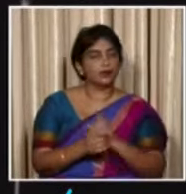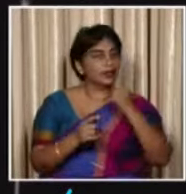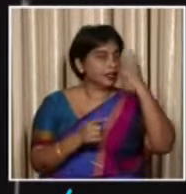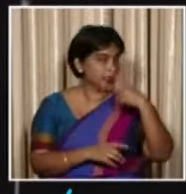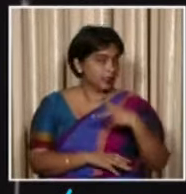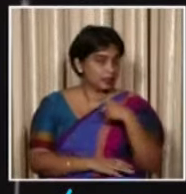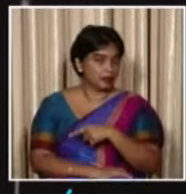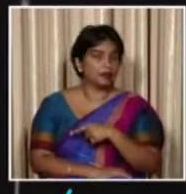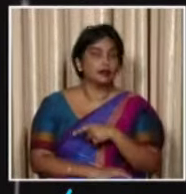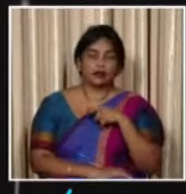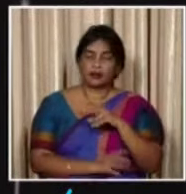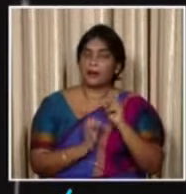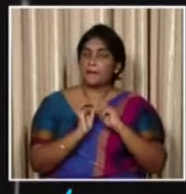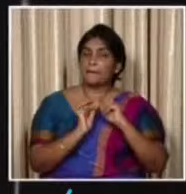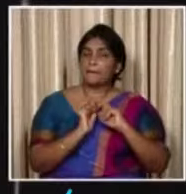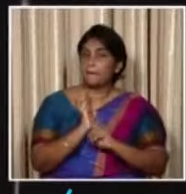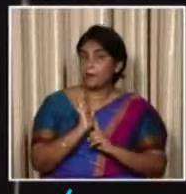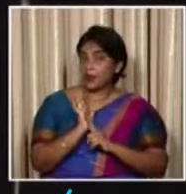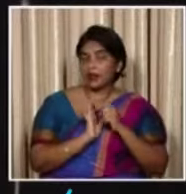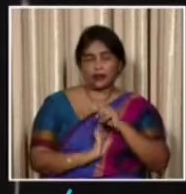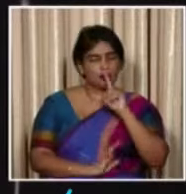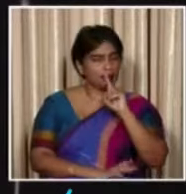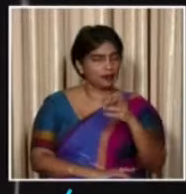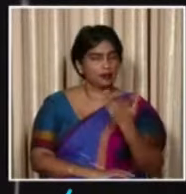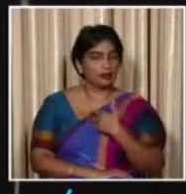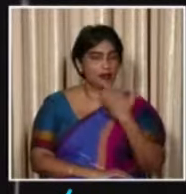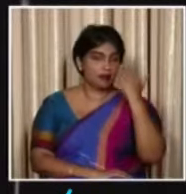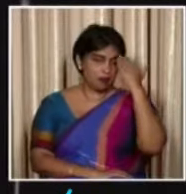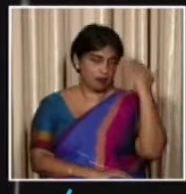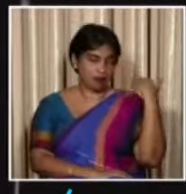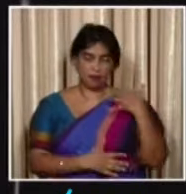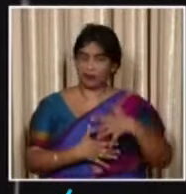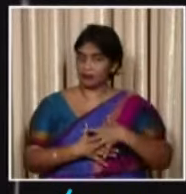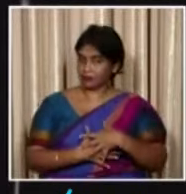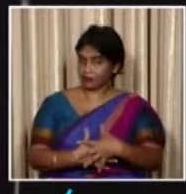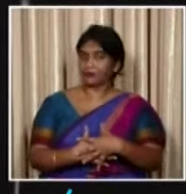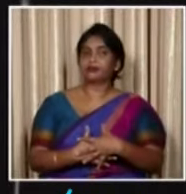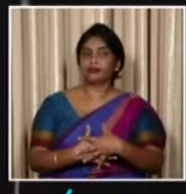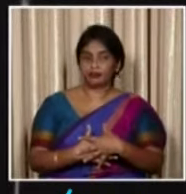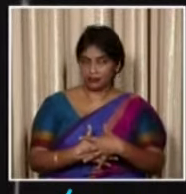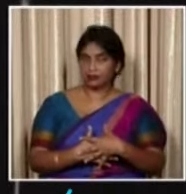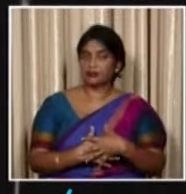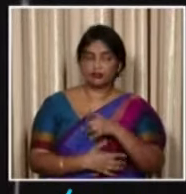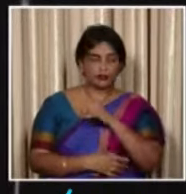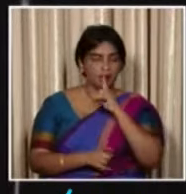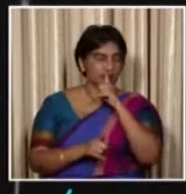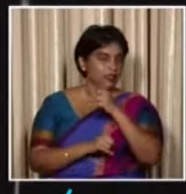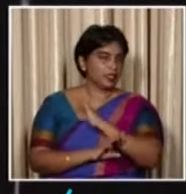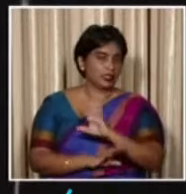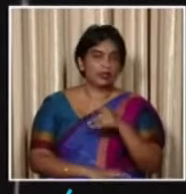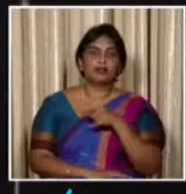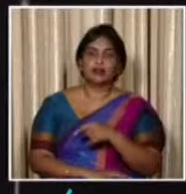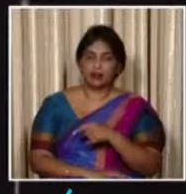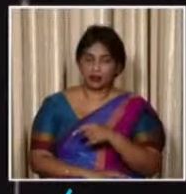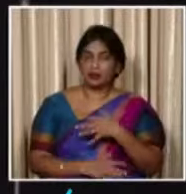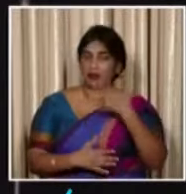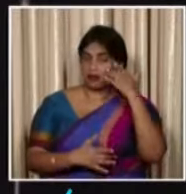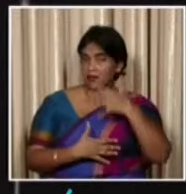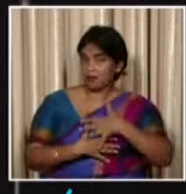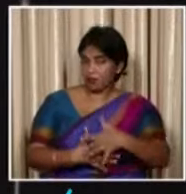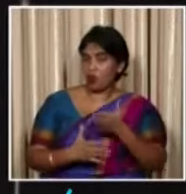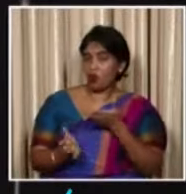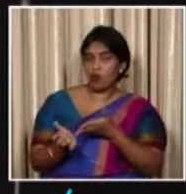තමයි මේ පනතේ කොහෙවත් සඳහන් වෙලා නැහැ මව් පදවිය ගැන. මදර්හුඩ් ගැන කතා වෙලා නැහැ. ගර්භිණී මාතාව